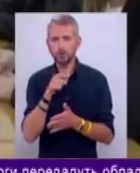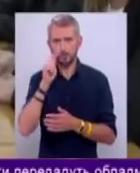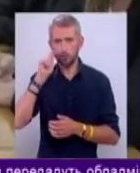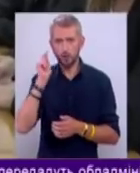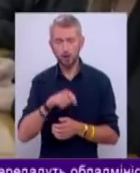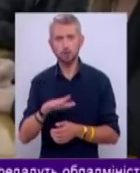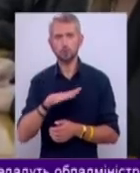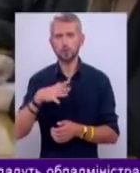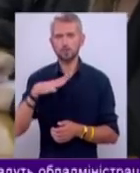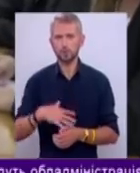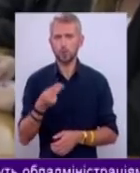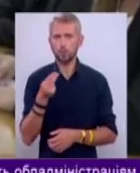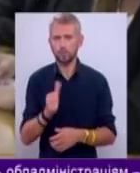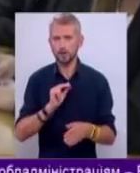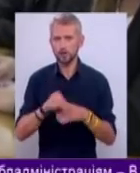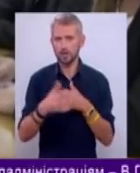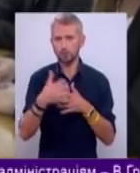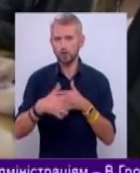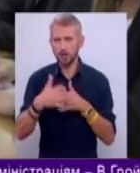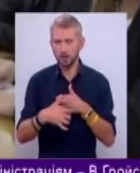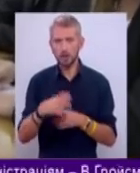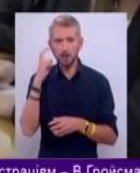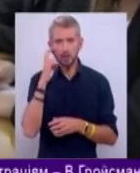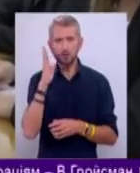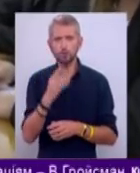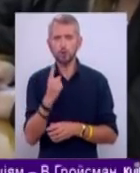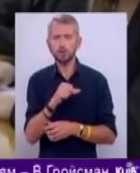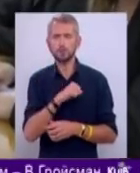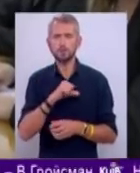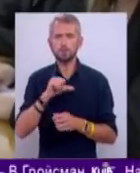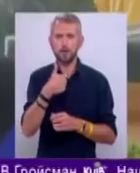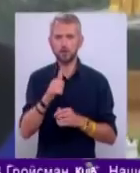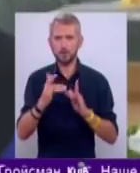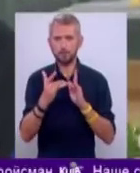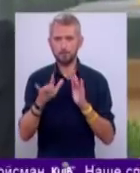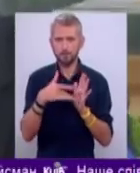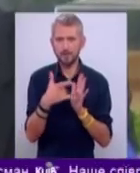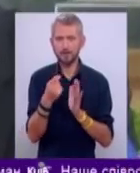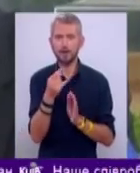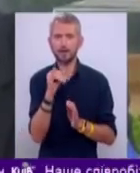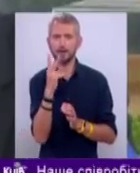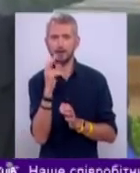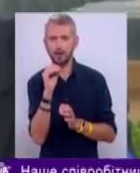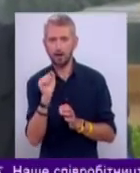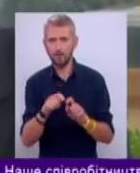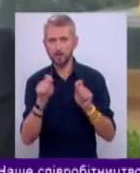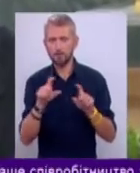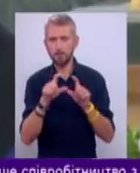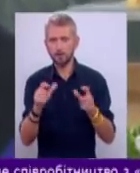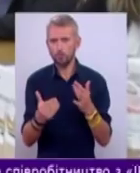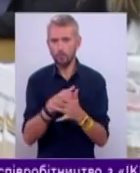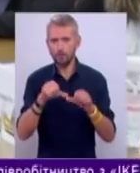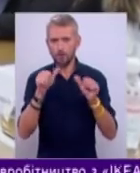Україні були змушені купувати через посередників. Київ стане одним із перших міст, де IKEA відкриє магазин у новому